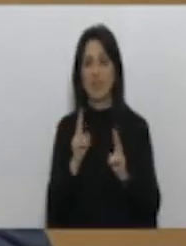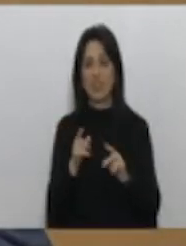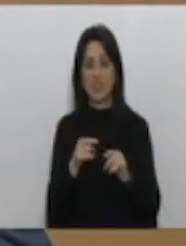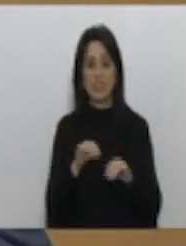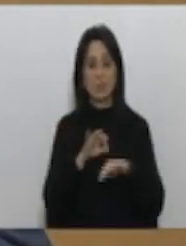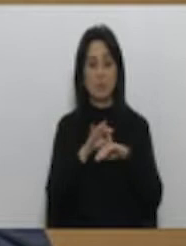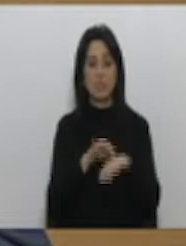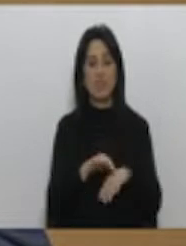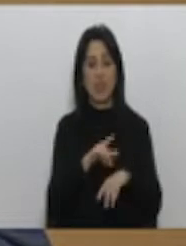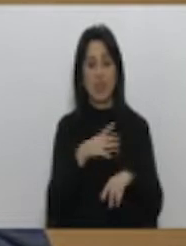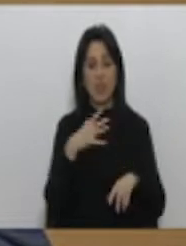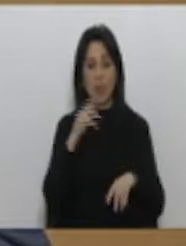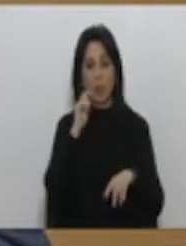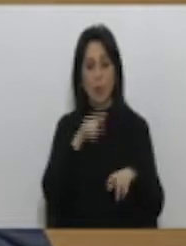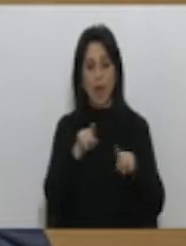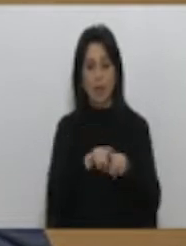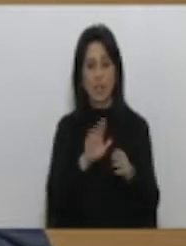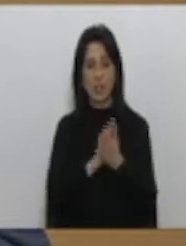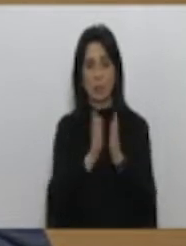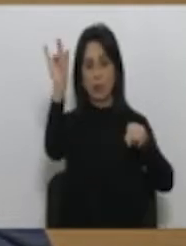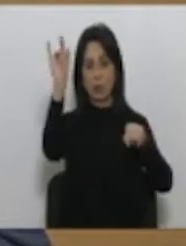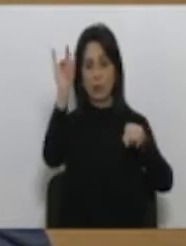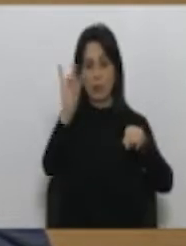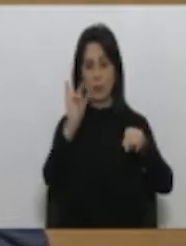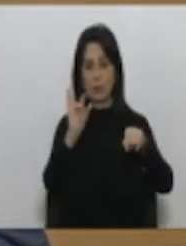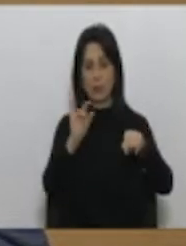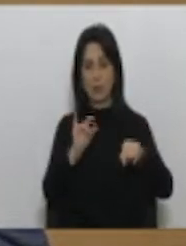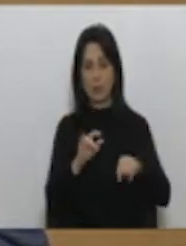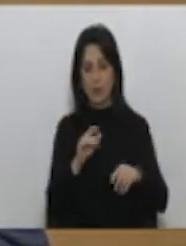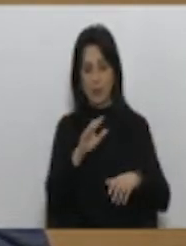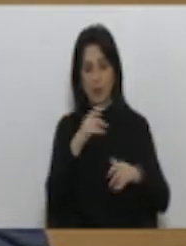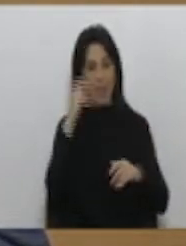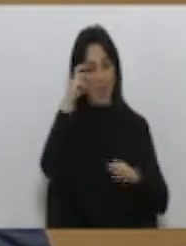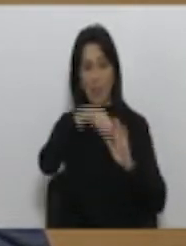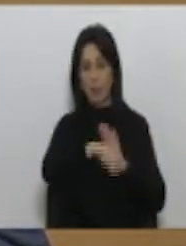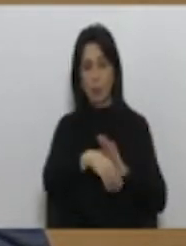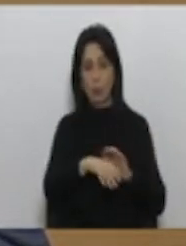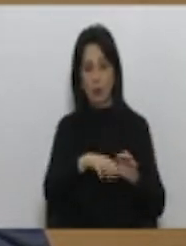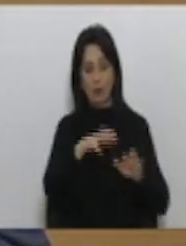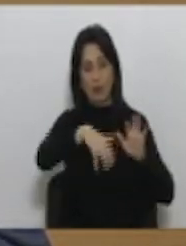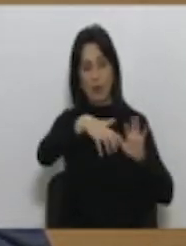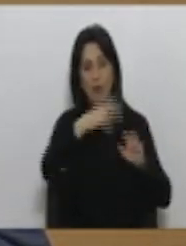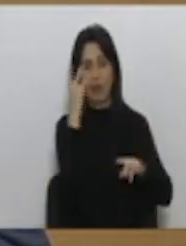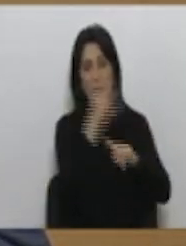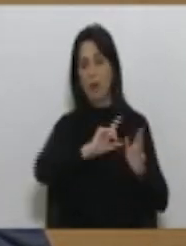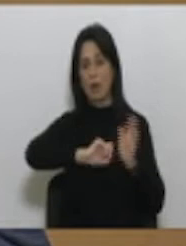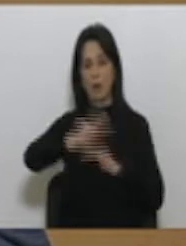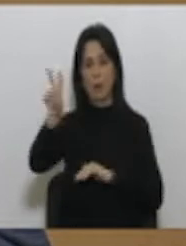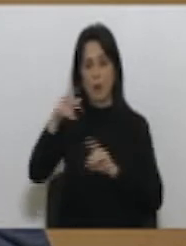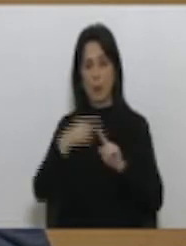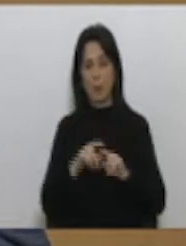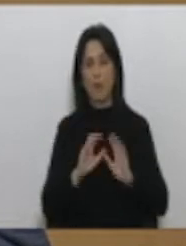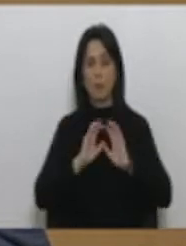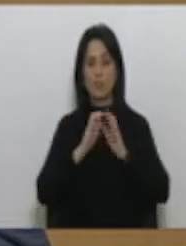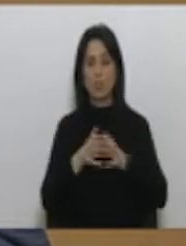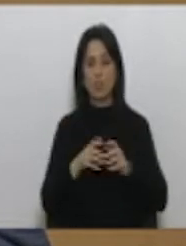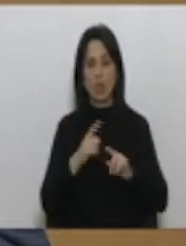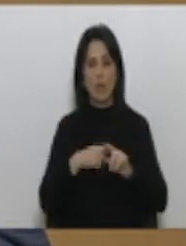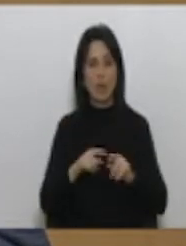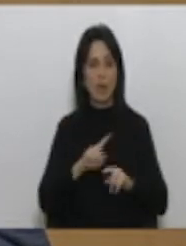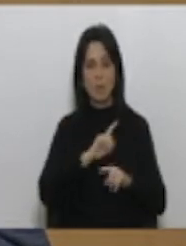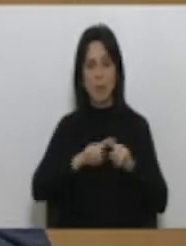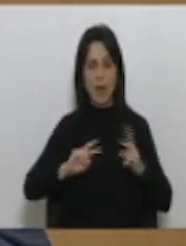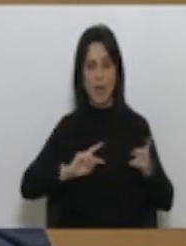მიიყვანა უკრაინა, ისი უკვე, როგორც გითხარით, კიევში არ არიან. მსოფლიოში ბოლო პერიოდში ელვისის სწრაფით